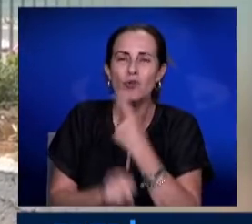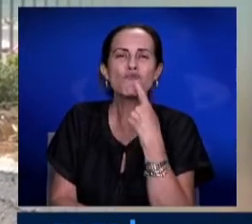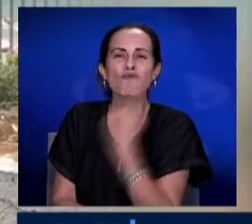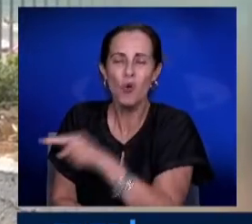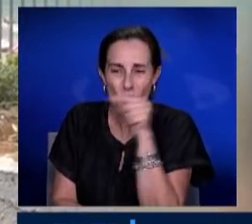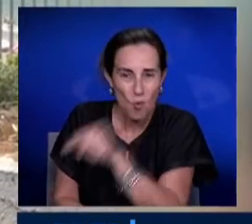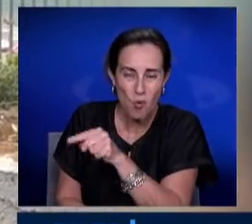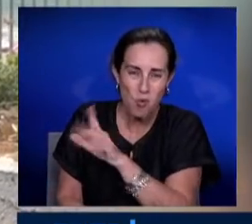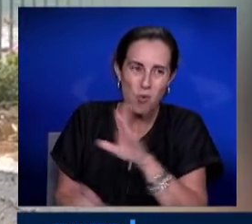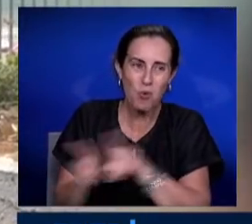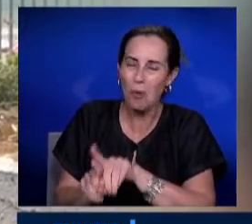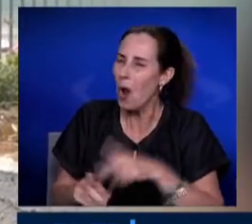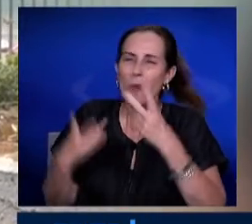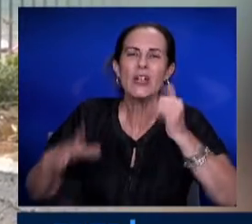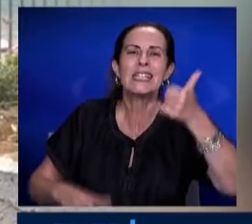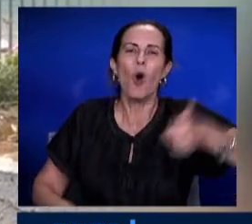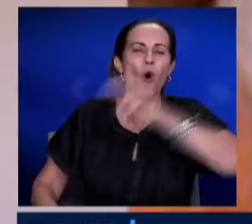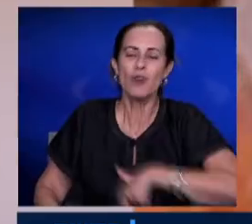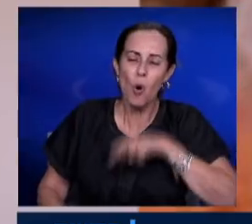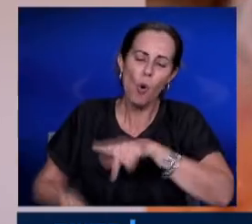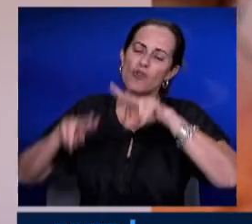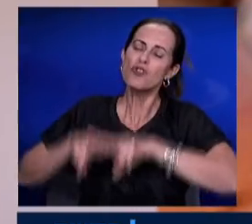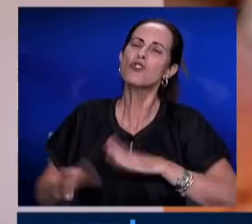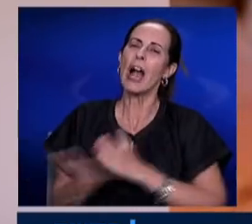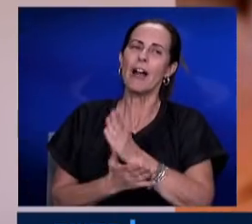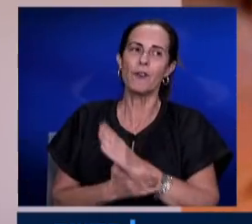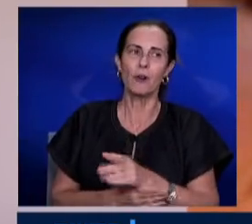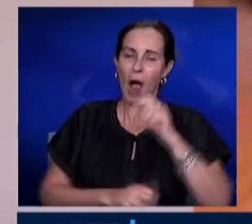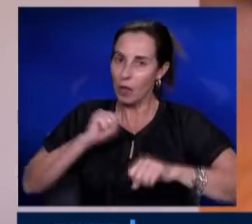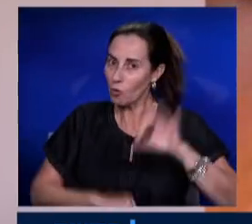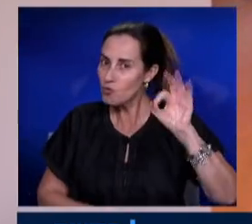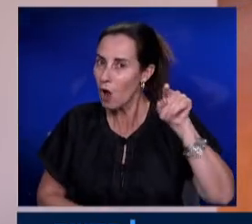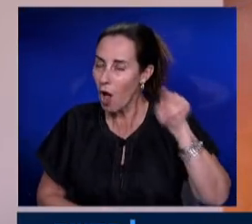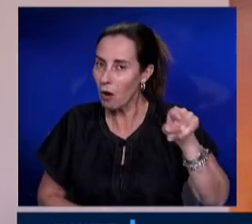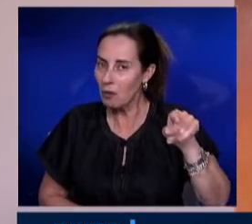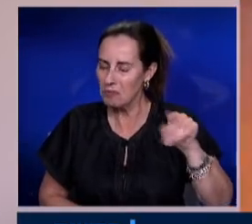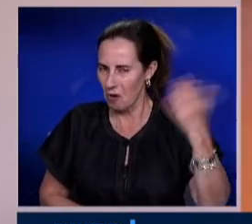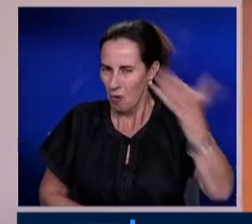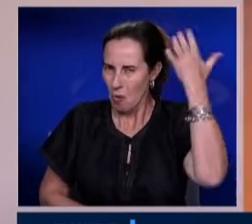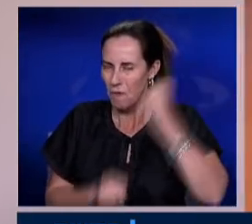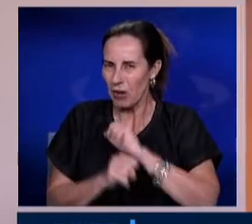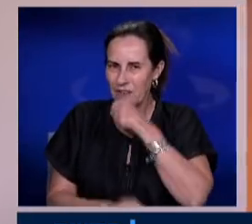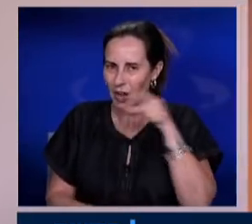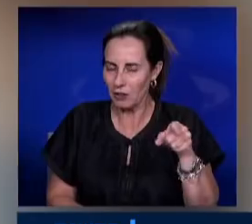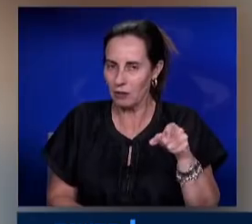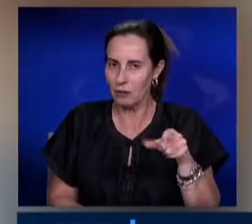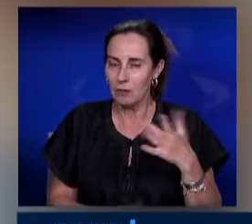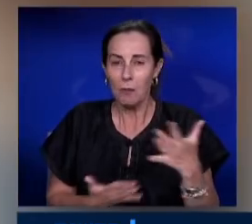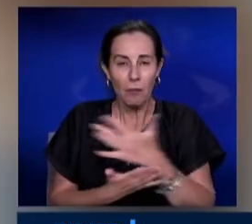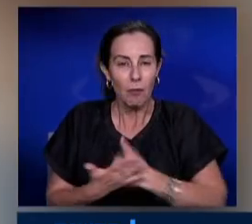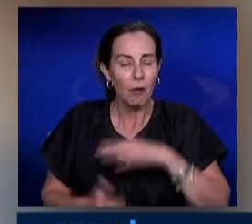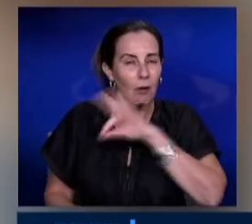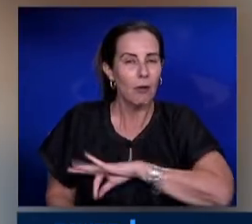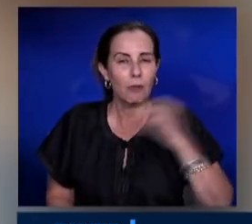מבחינתו ראשי עיר יבואו וילכו, והוא יישאר פה קבוע. את התנהגותו של דוד תמיר מוותיקי העובדים בעירייה שמסתכר עשרות אלפי